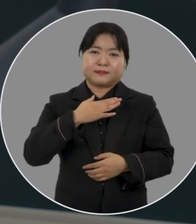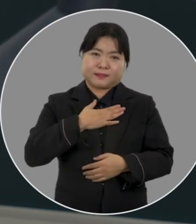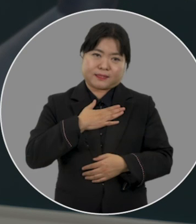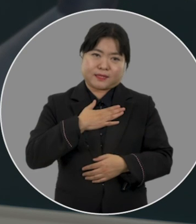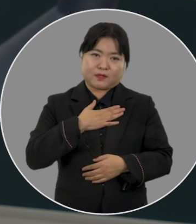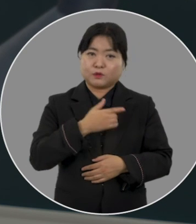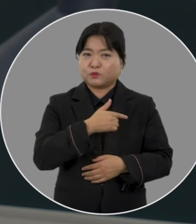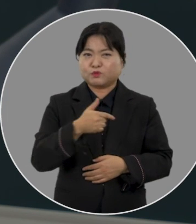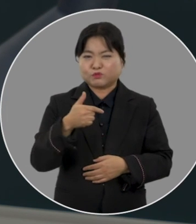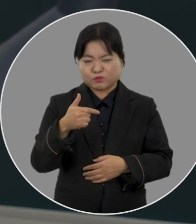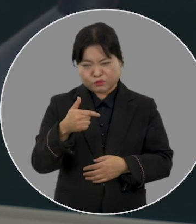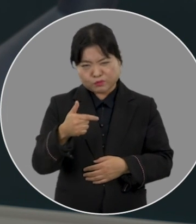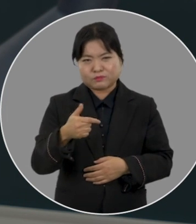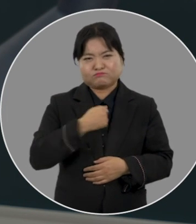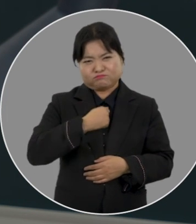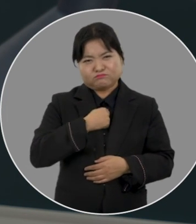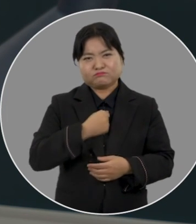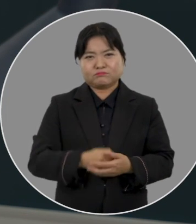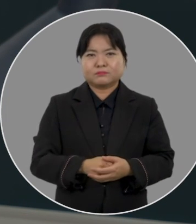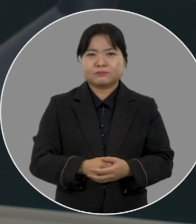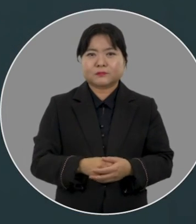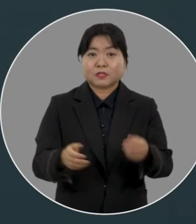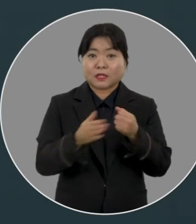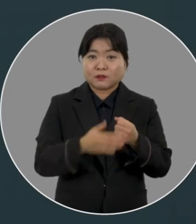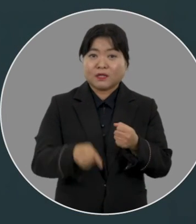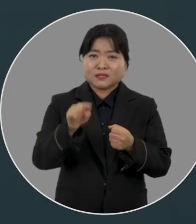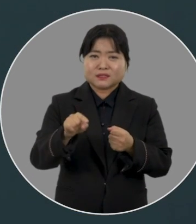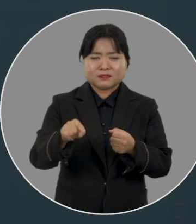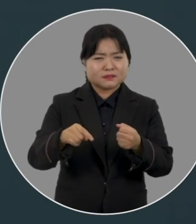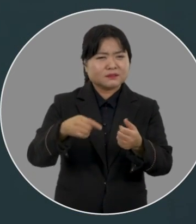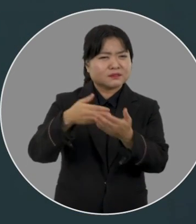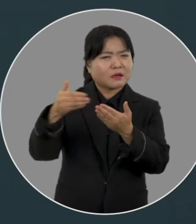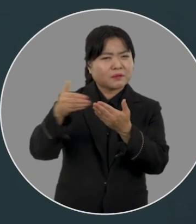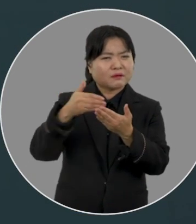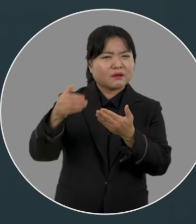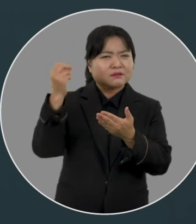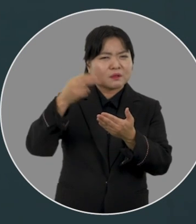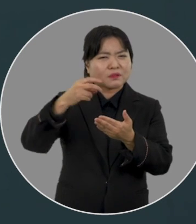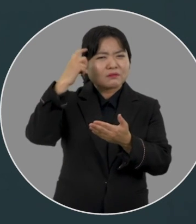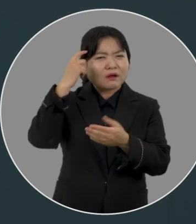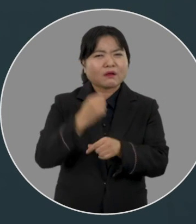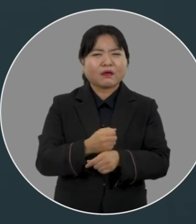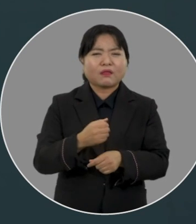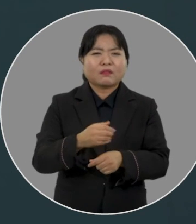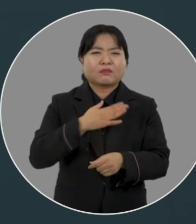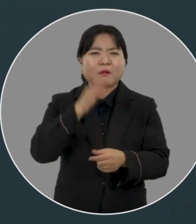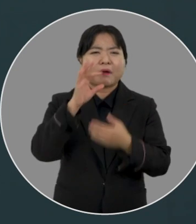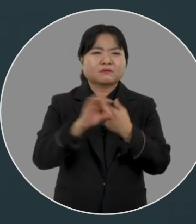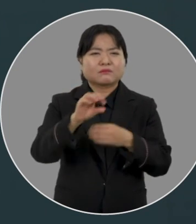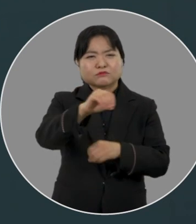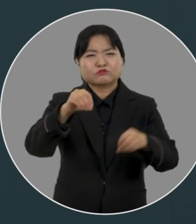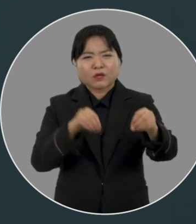하는 제가 너무 답답한 거죠. 그래서 그 장면을 자꾸 생각해요. 내가 만약 그 순간이라면, 그때